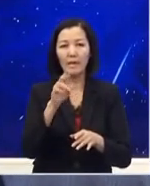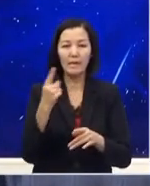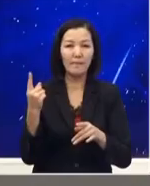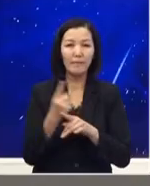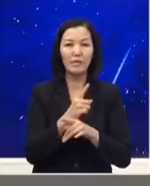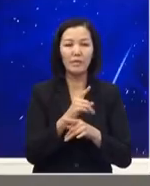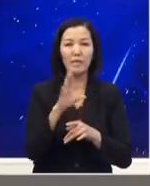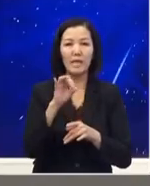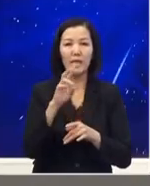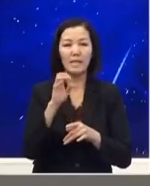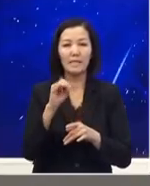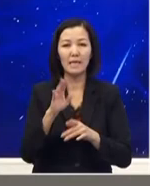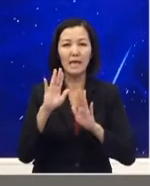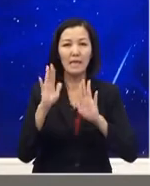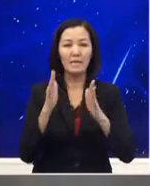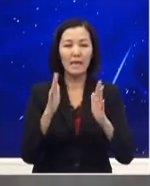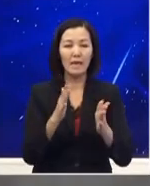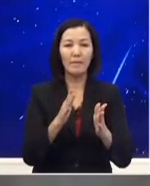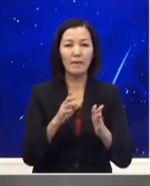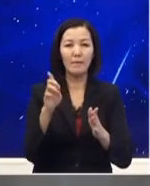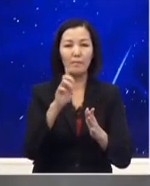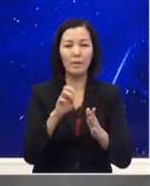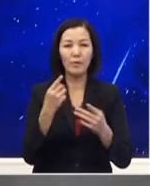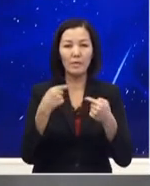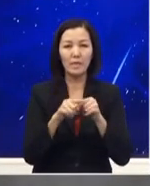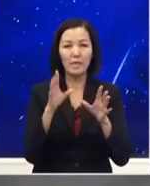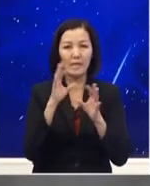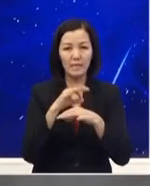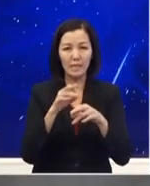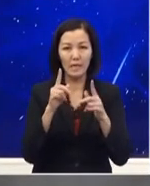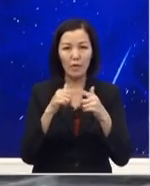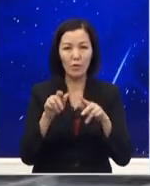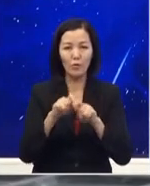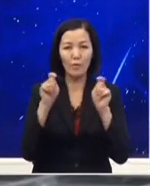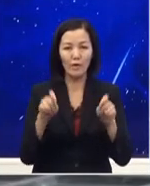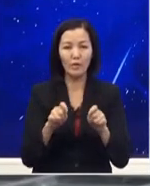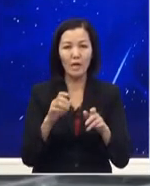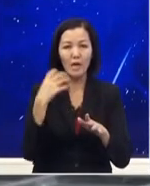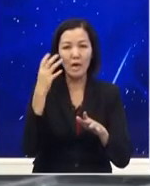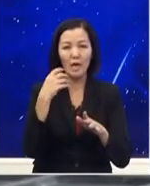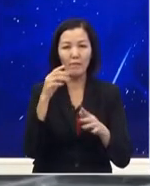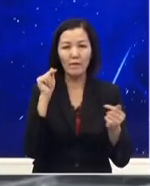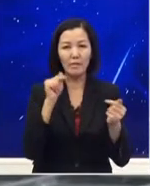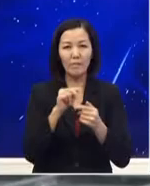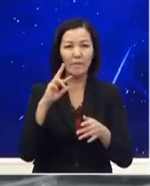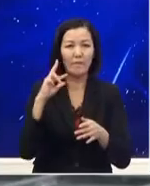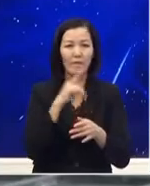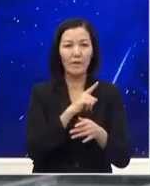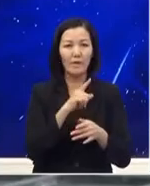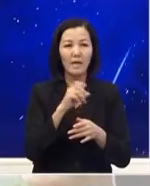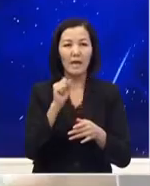есік дендрологиялық саябағынан биотехникалық зертхана құрды. Мұндағы мақсат алмағашының қас жауы болған бактериялы күйіктен